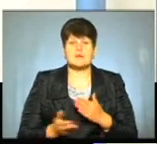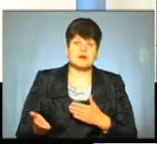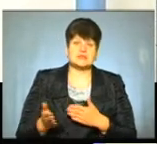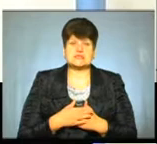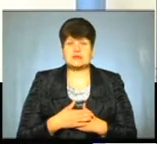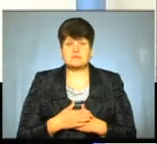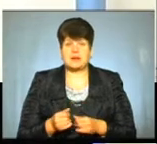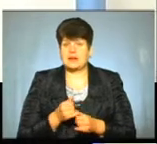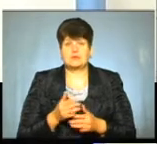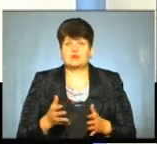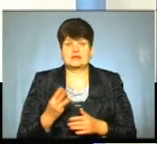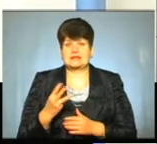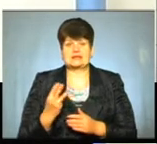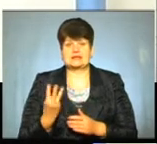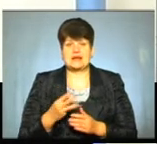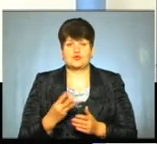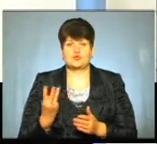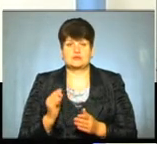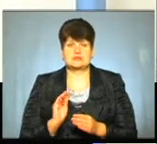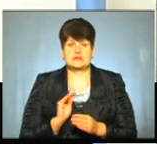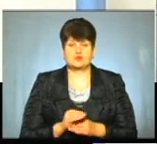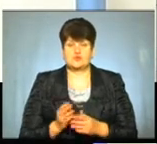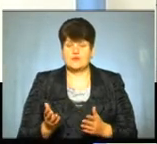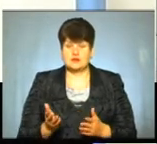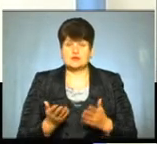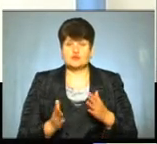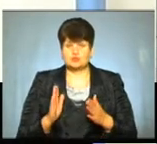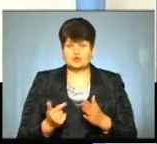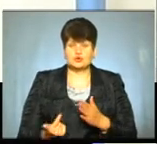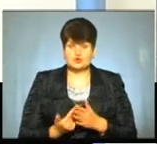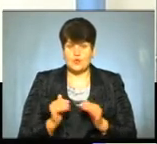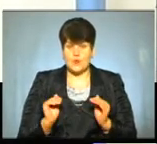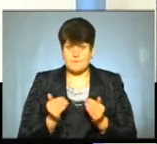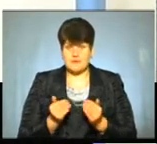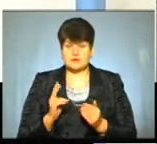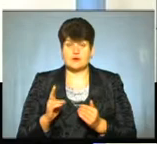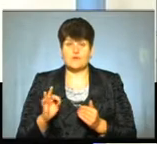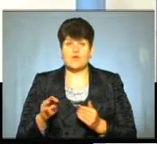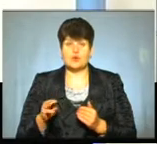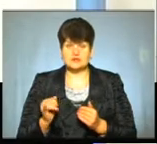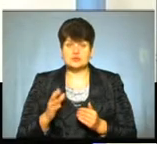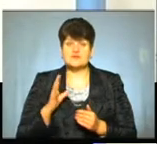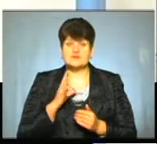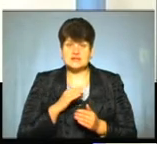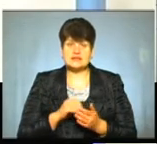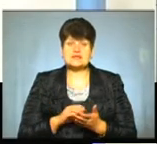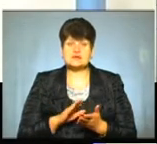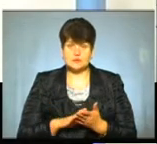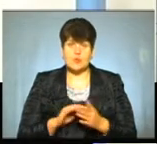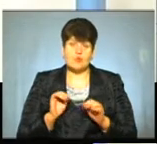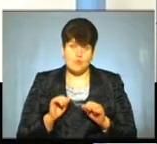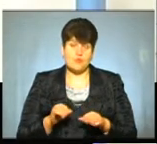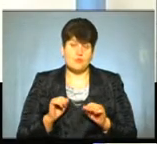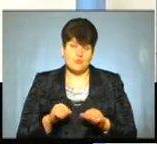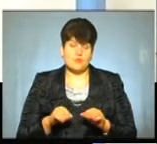програма закрилася. Тобто ми не могли 33-го зареєструвати. Якщо буде, знову ж таки, обмежена квота, то якщо він встигне